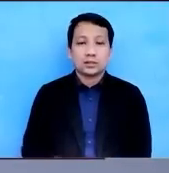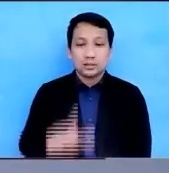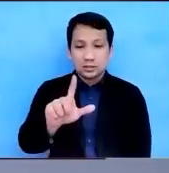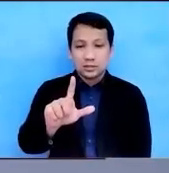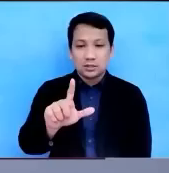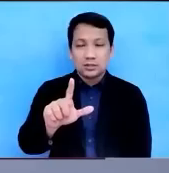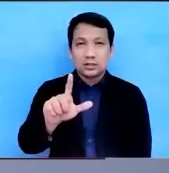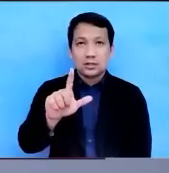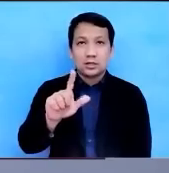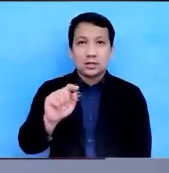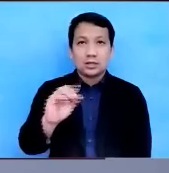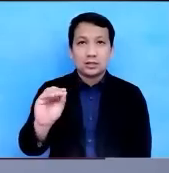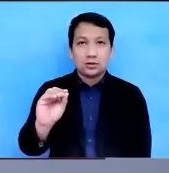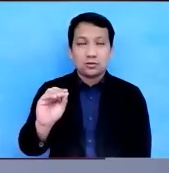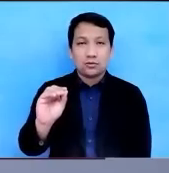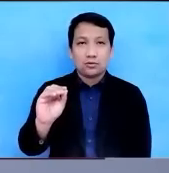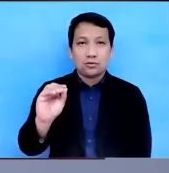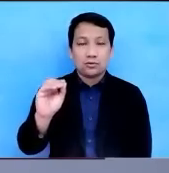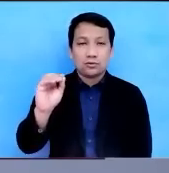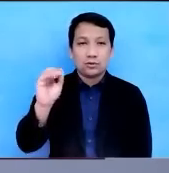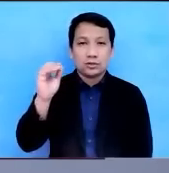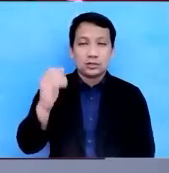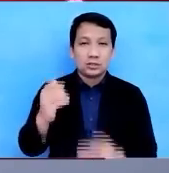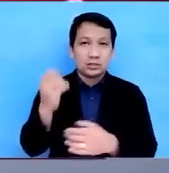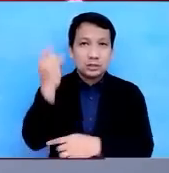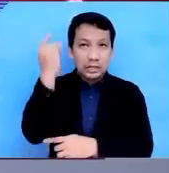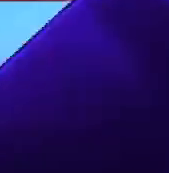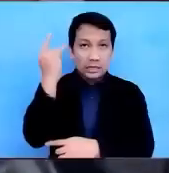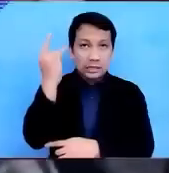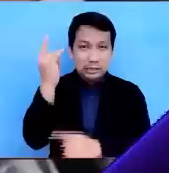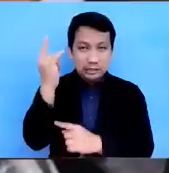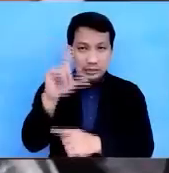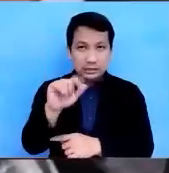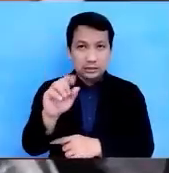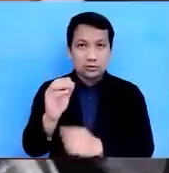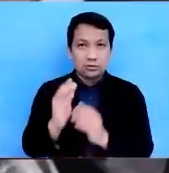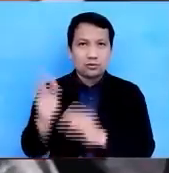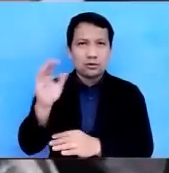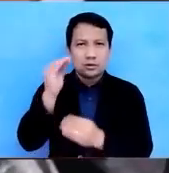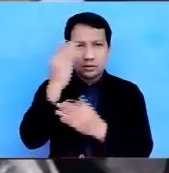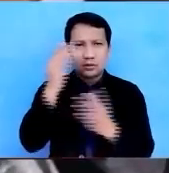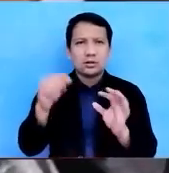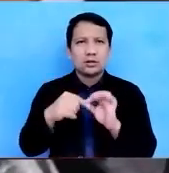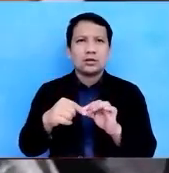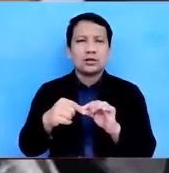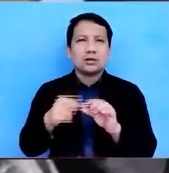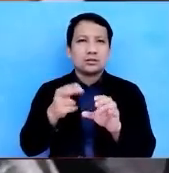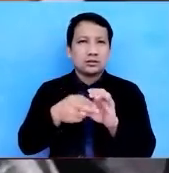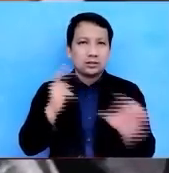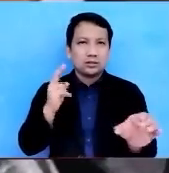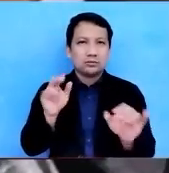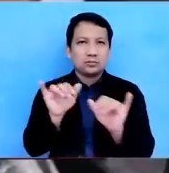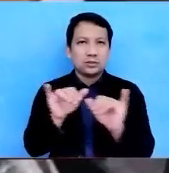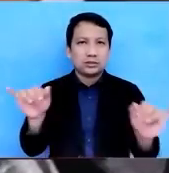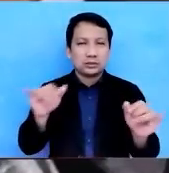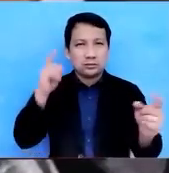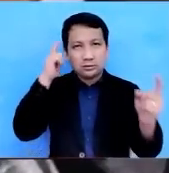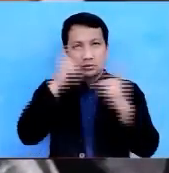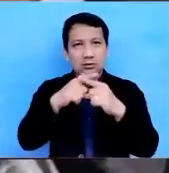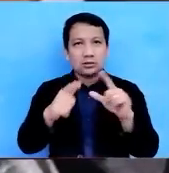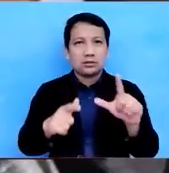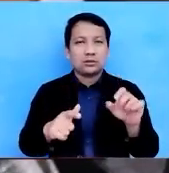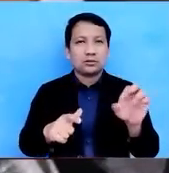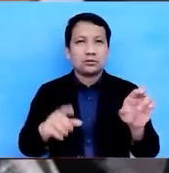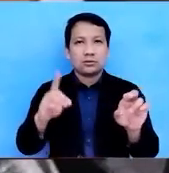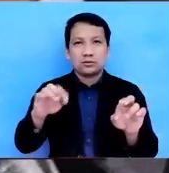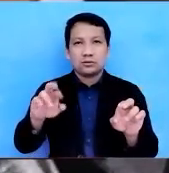Transportation Office si Attorney J.R. Tugade. Sa isang statement, sinabi ni Tugade na bagamat pareho ng layunin ng LTO at